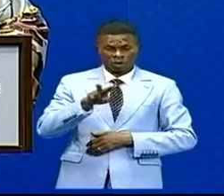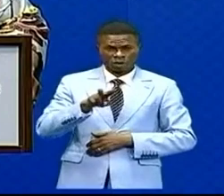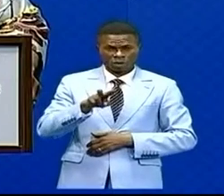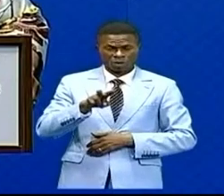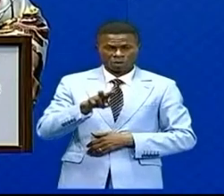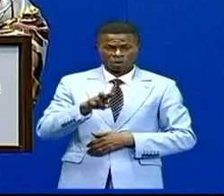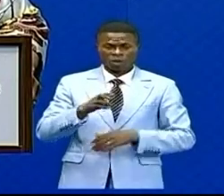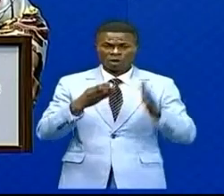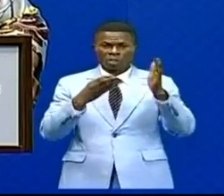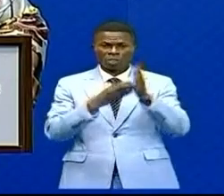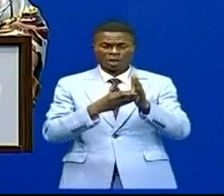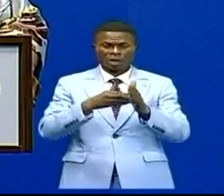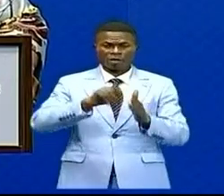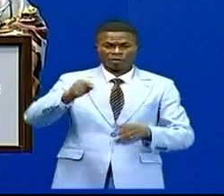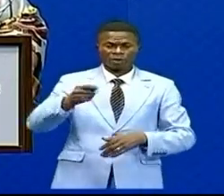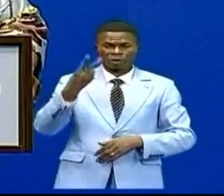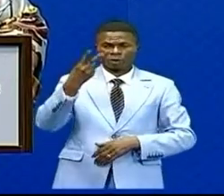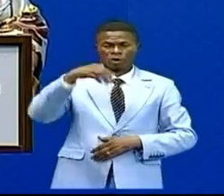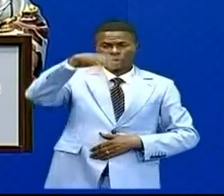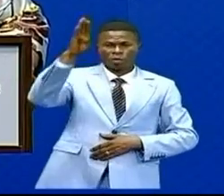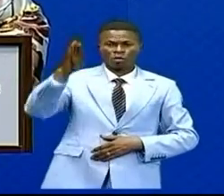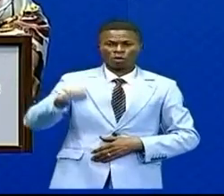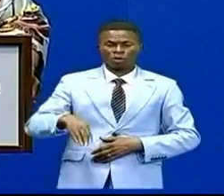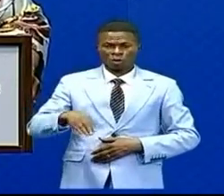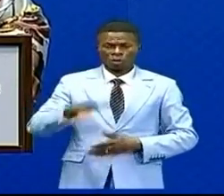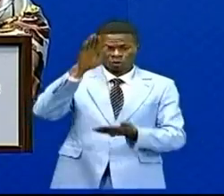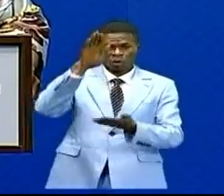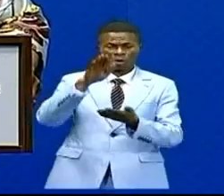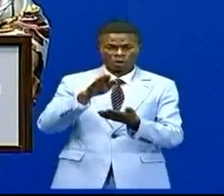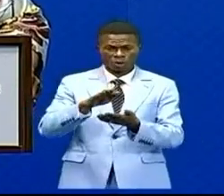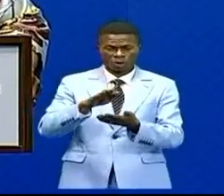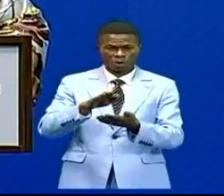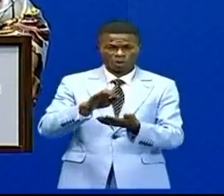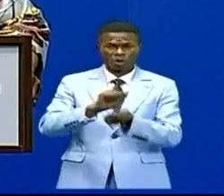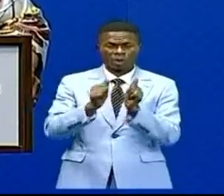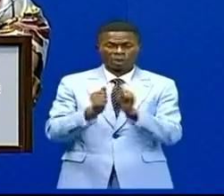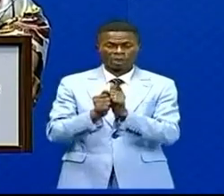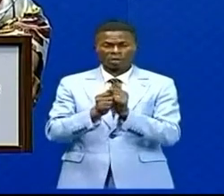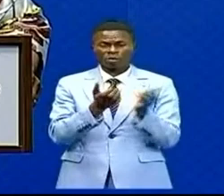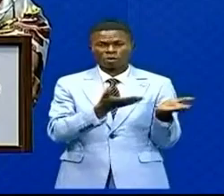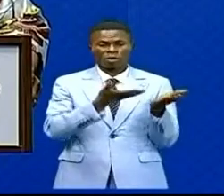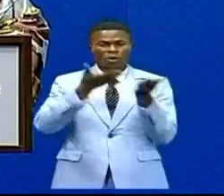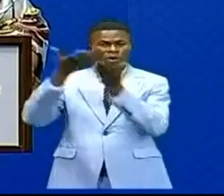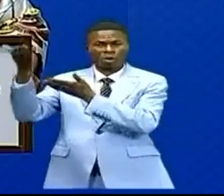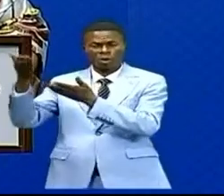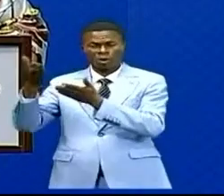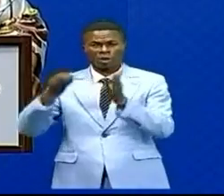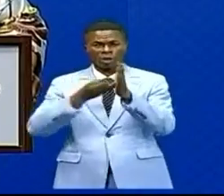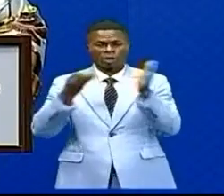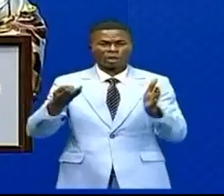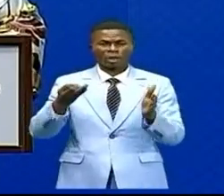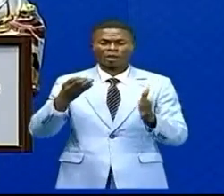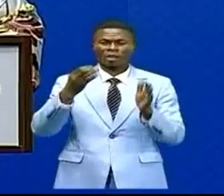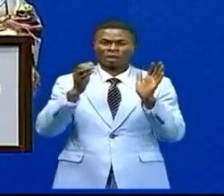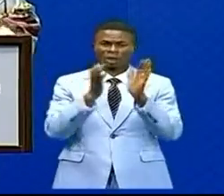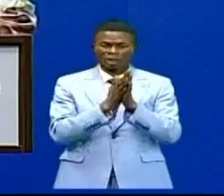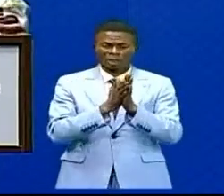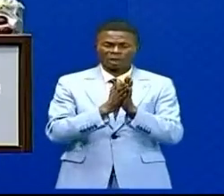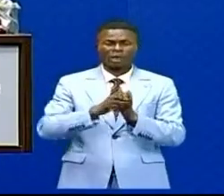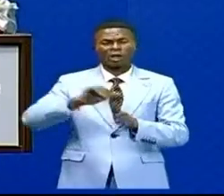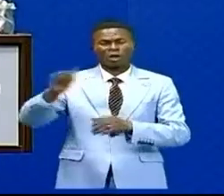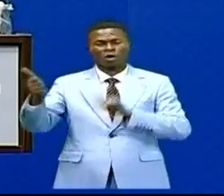de 9,2%, baisse du nombre de cas importés de 70,5%